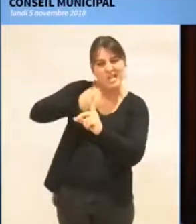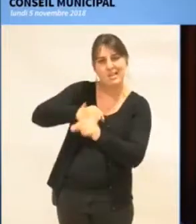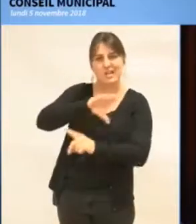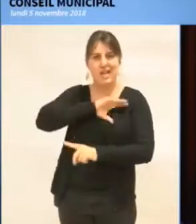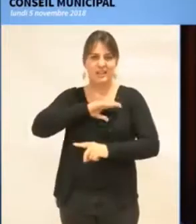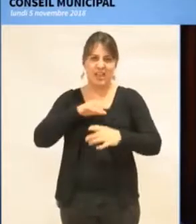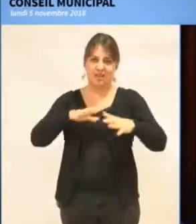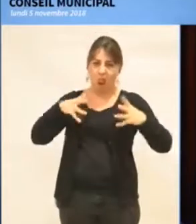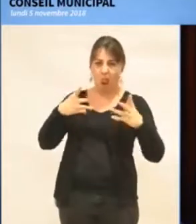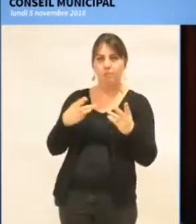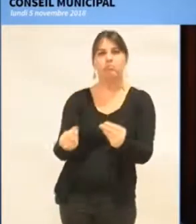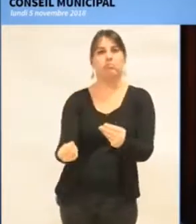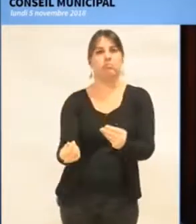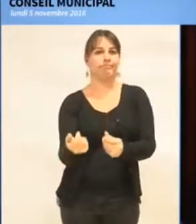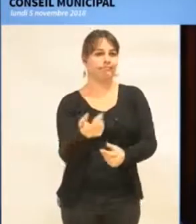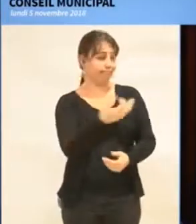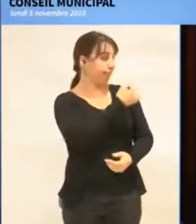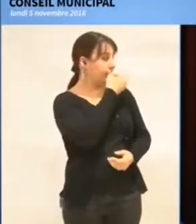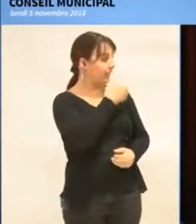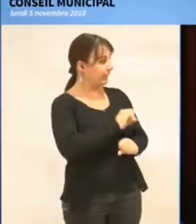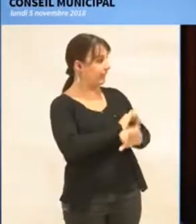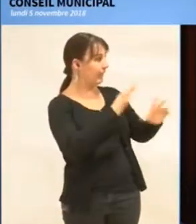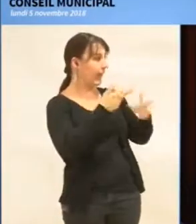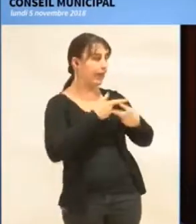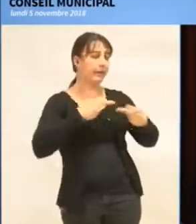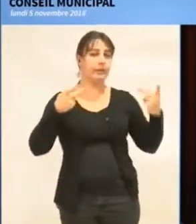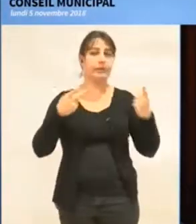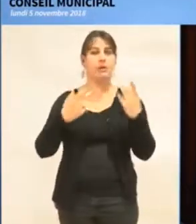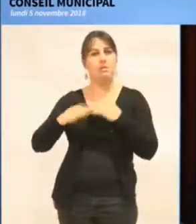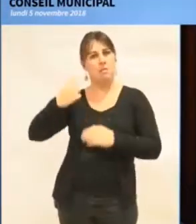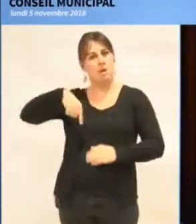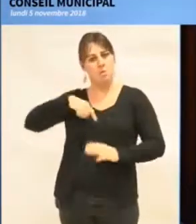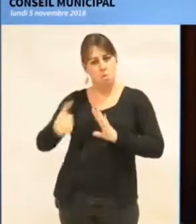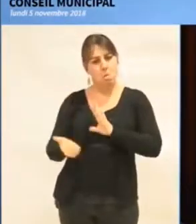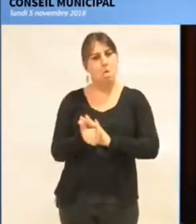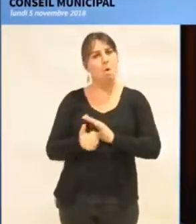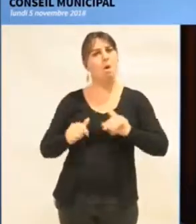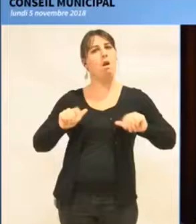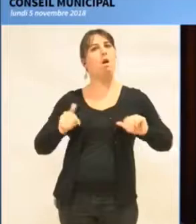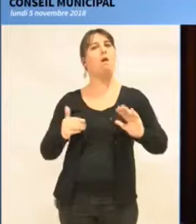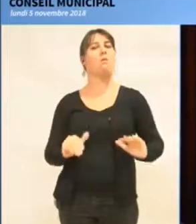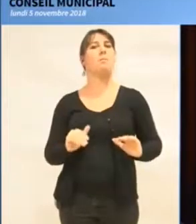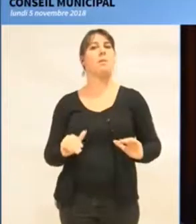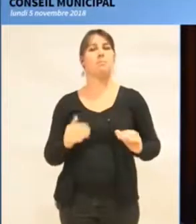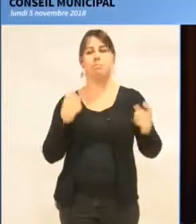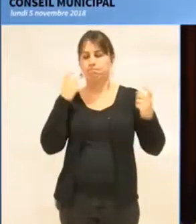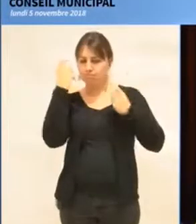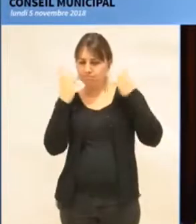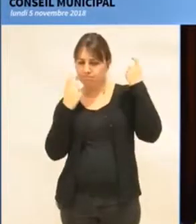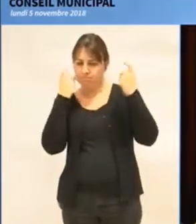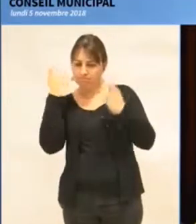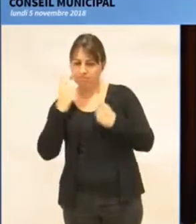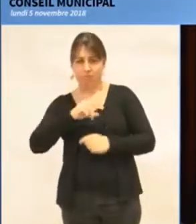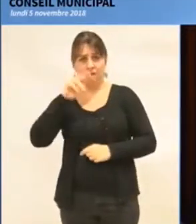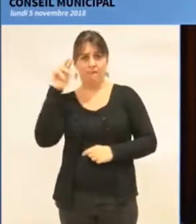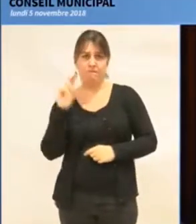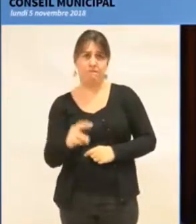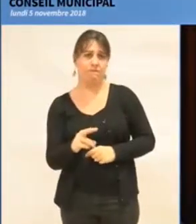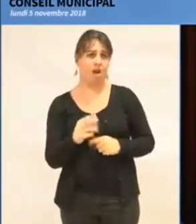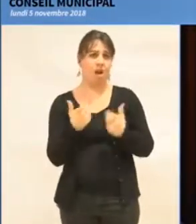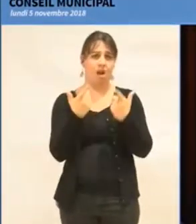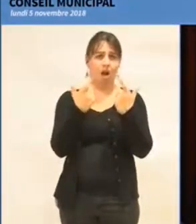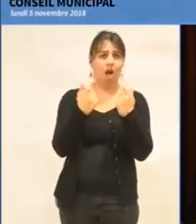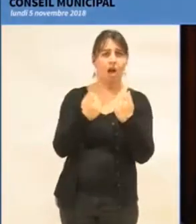et vous l'avez dit. Cela ne veut pas dire qu'elle n'a aucun rôle, mais éclairerait autrement le colossal manque de moyens